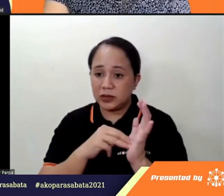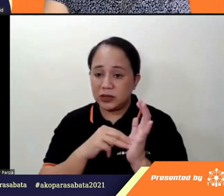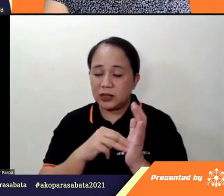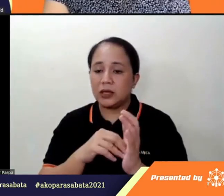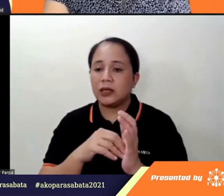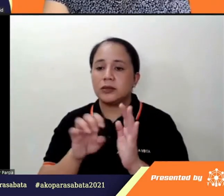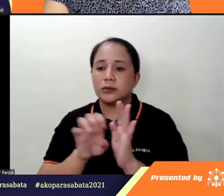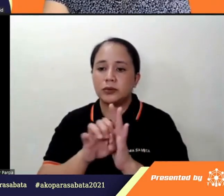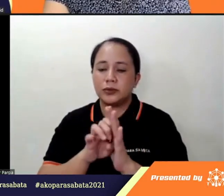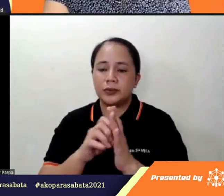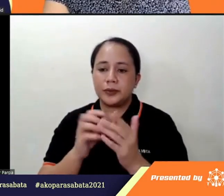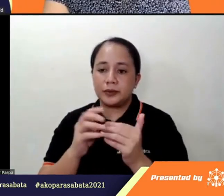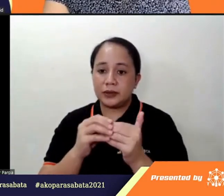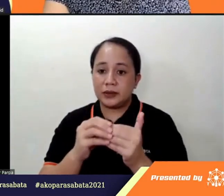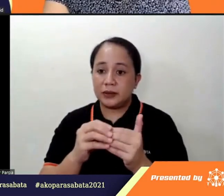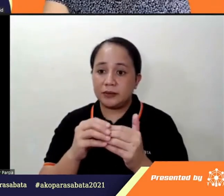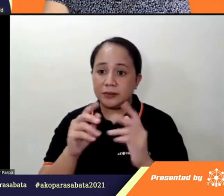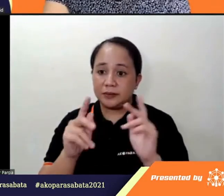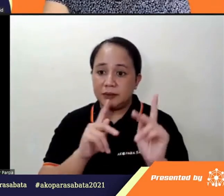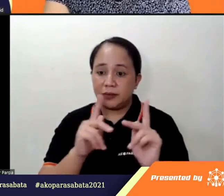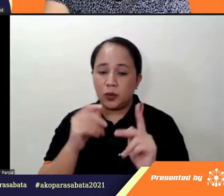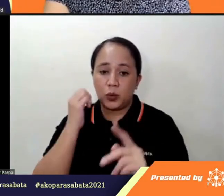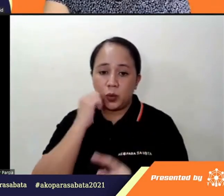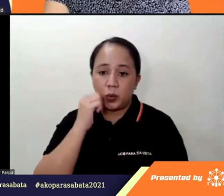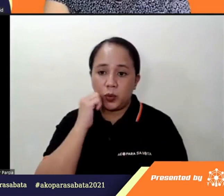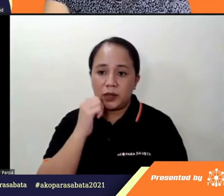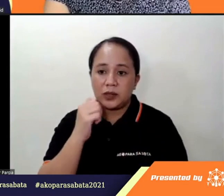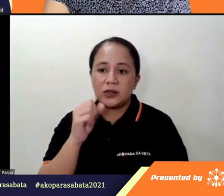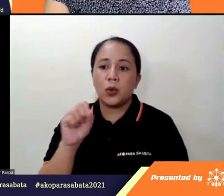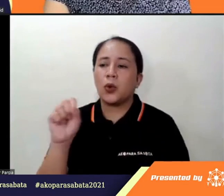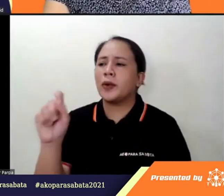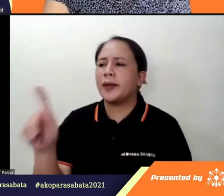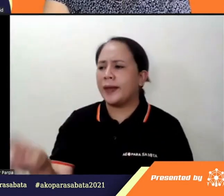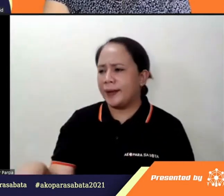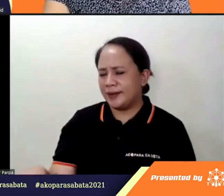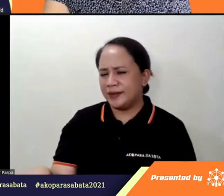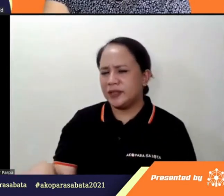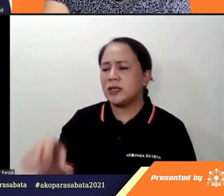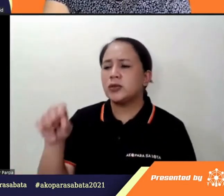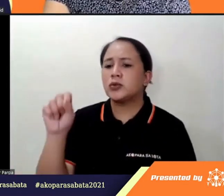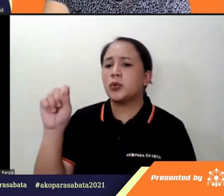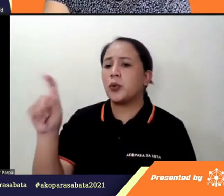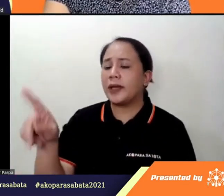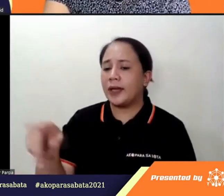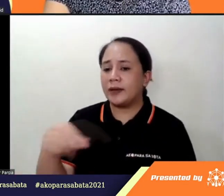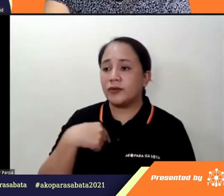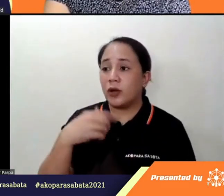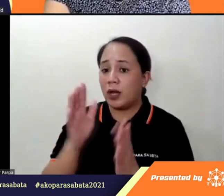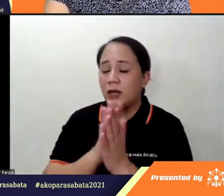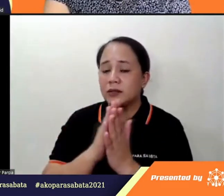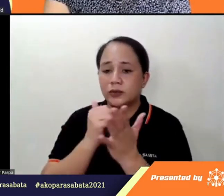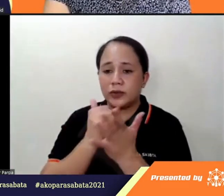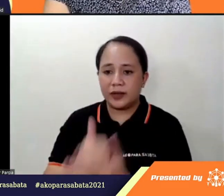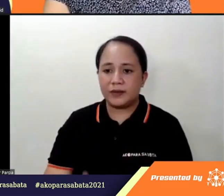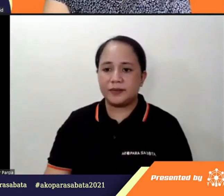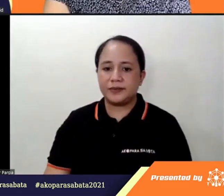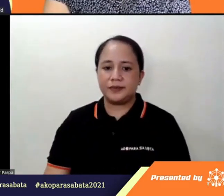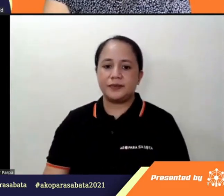especially if you're leading people, should always be, it's okay. Yeah, it's okay to ask for help. Parang kailangan meron